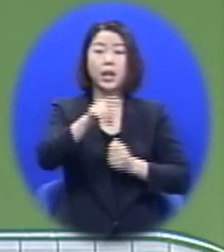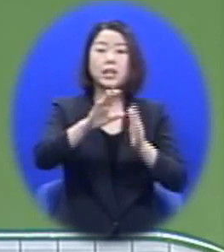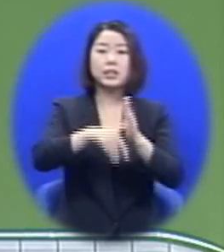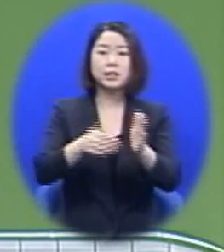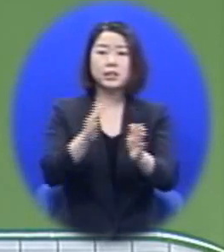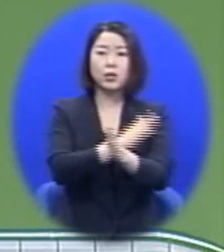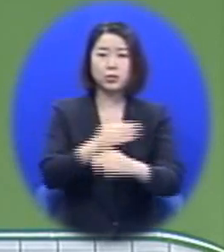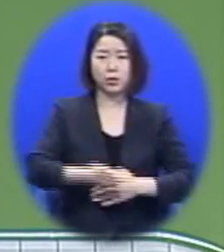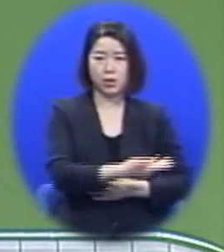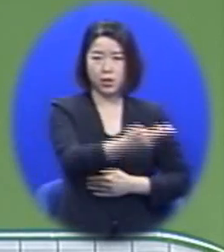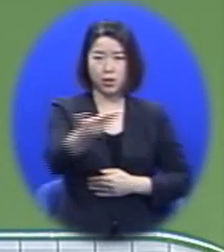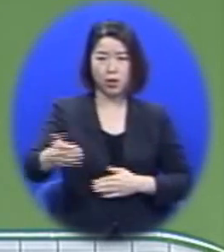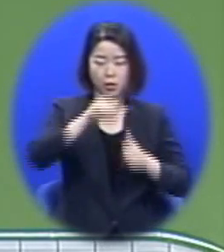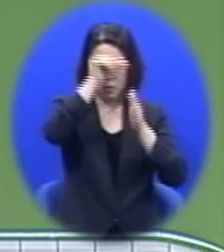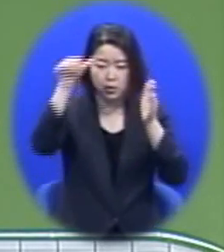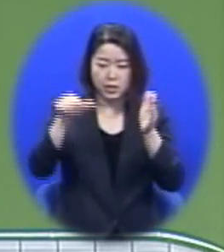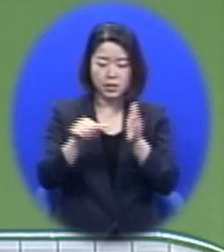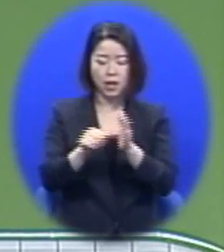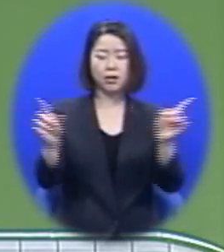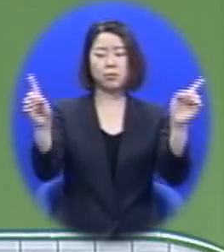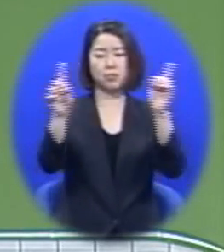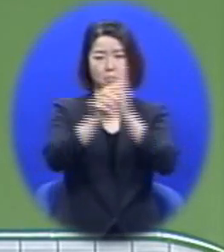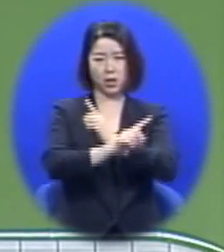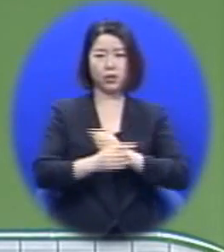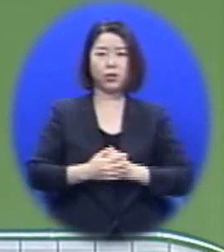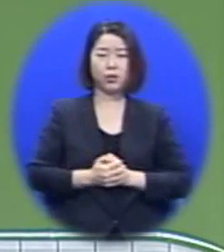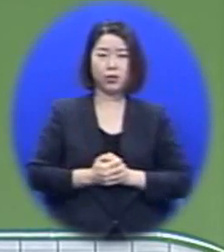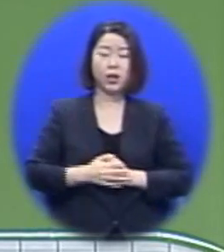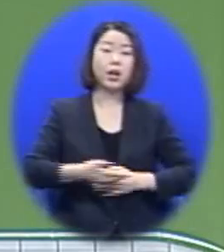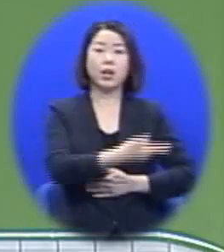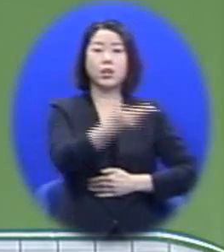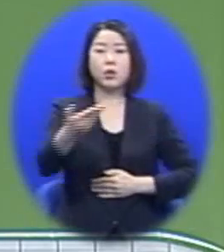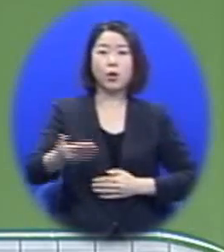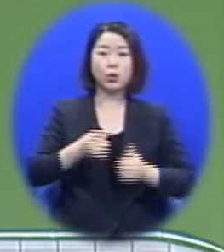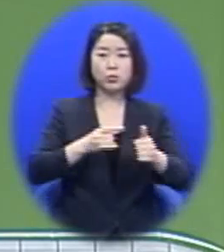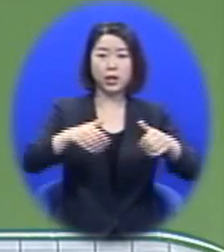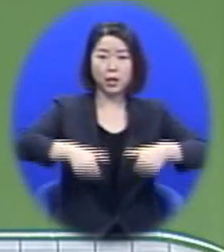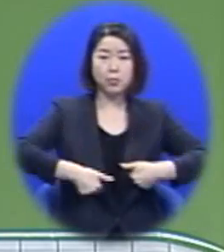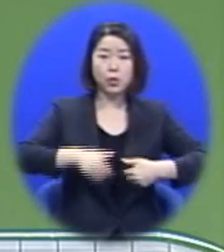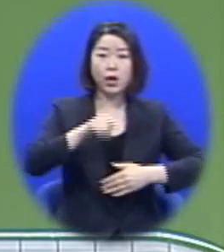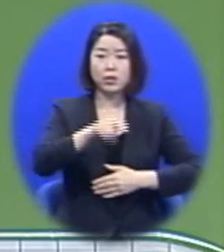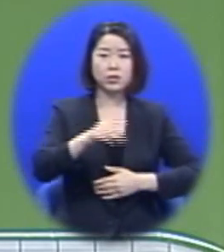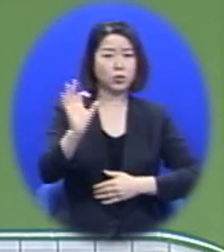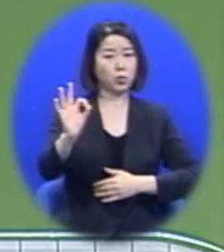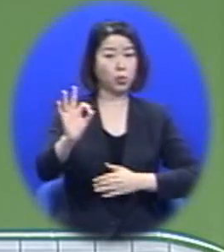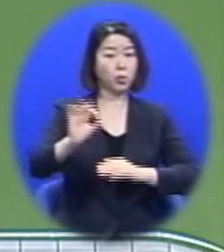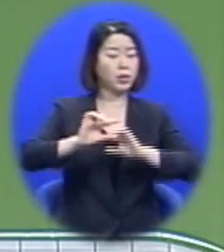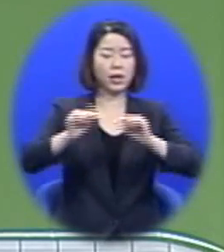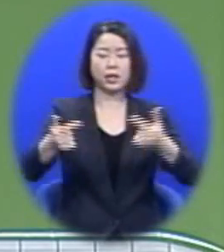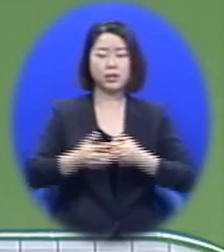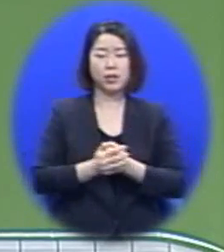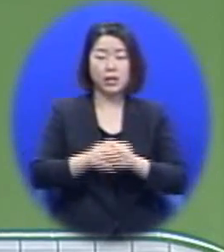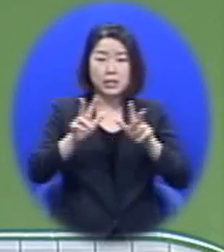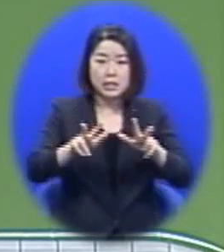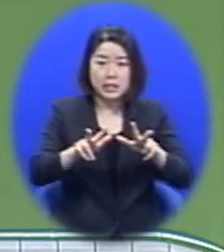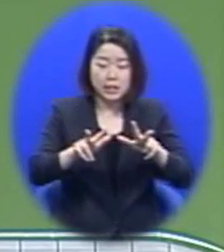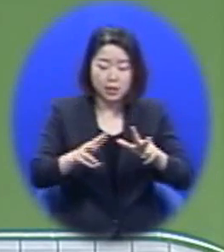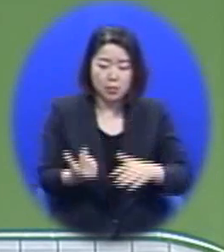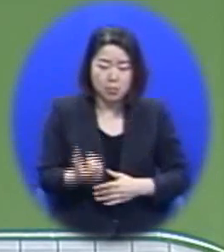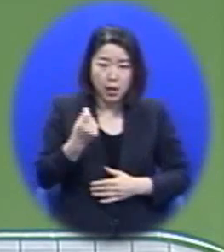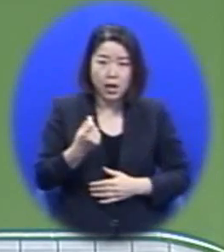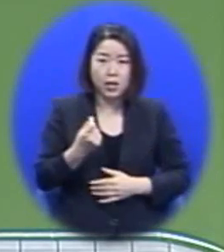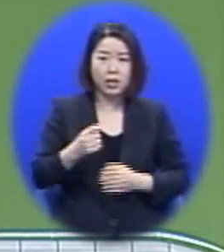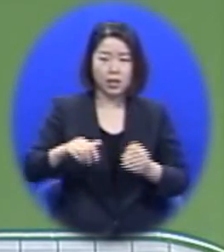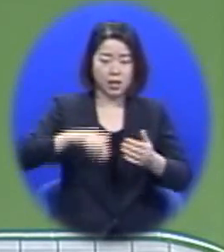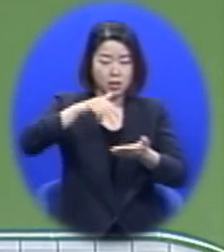그때부터 여러분의 인생은 바뀌는 거예요. 여러분에게 필요한 것은 돈 아니에요. 지금 당장 여러분의 어려운